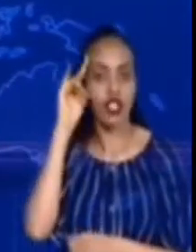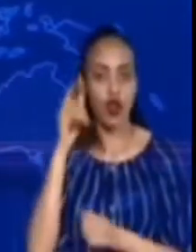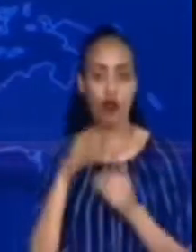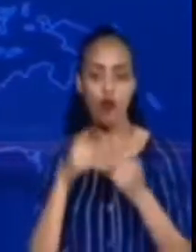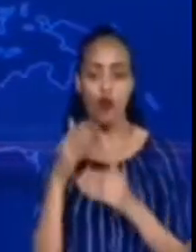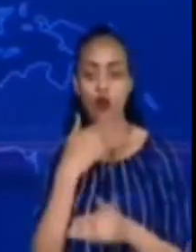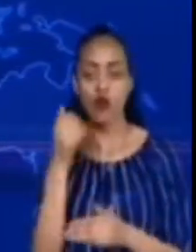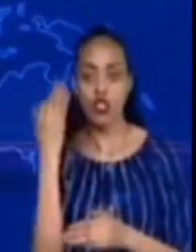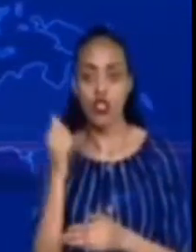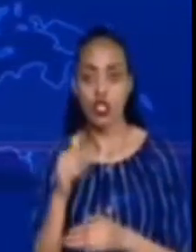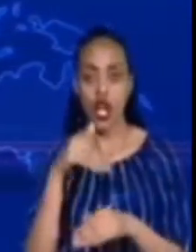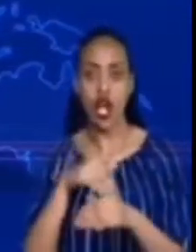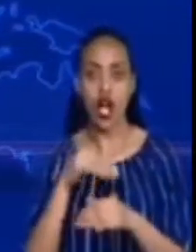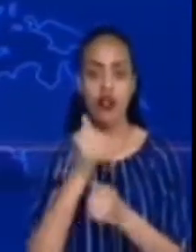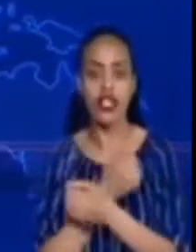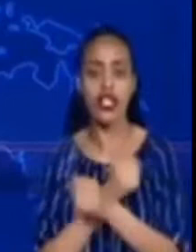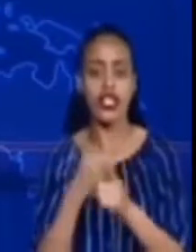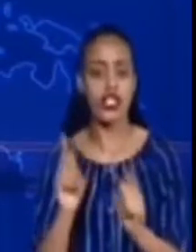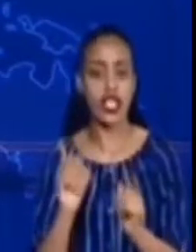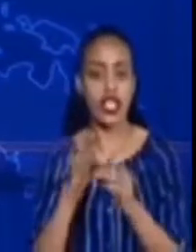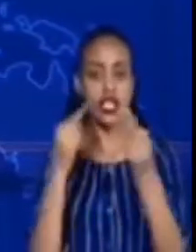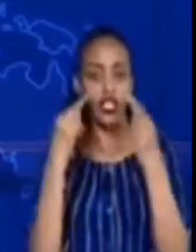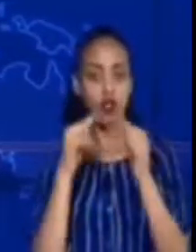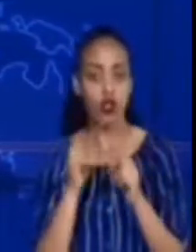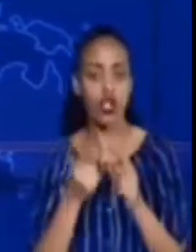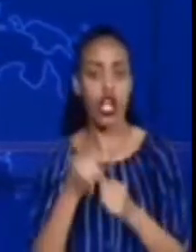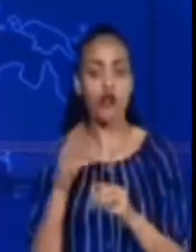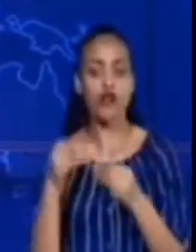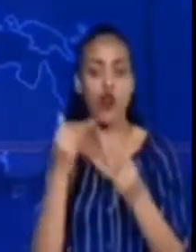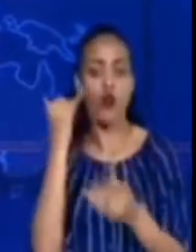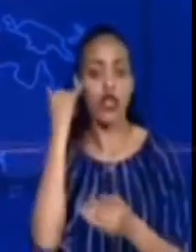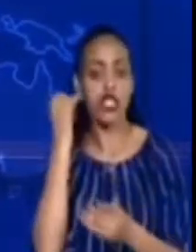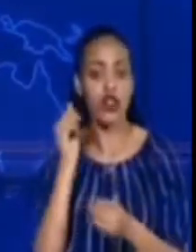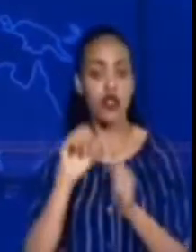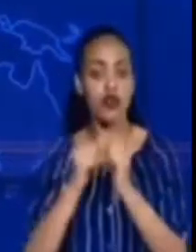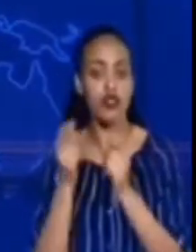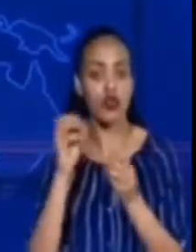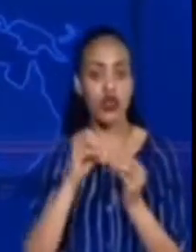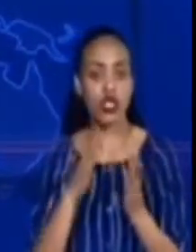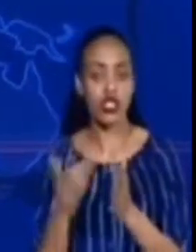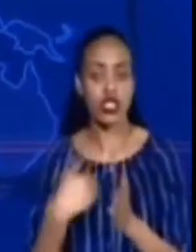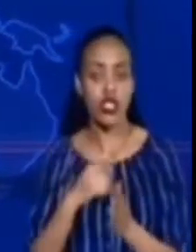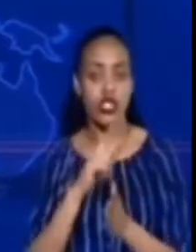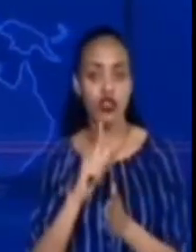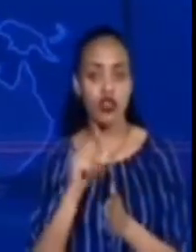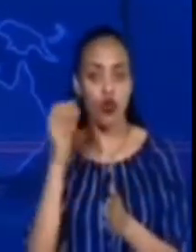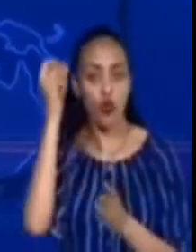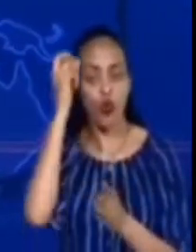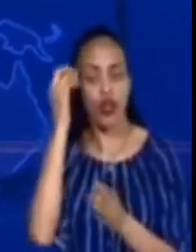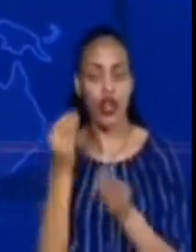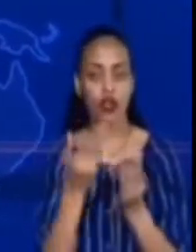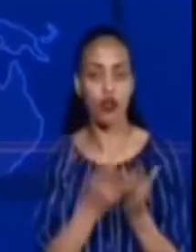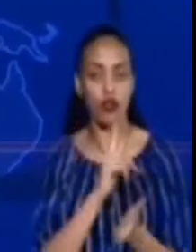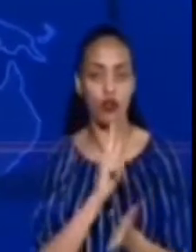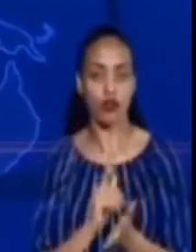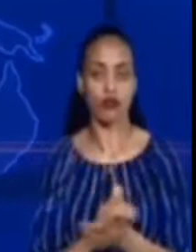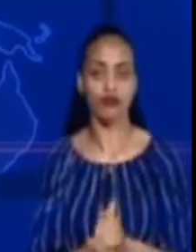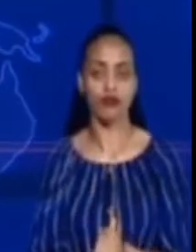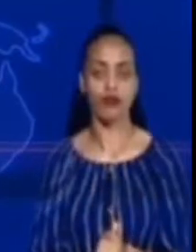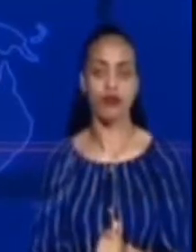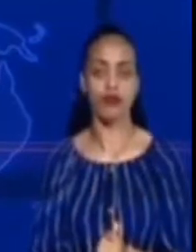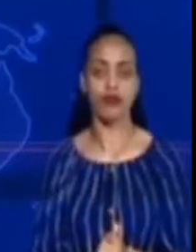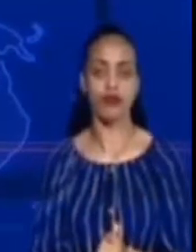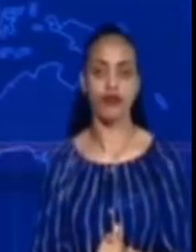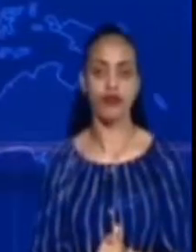በማጭበርበር ላይ የተመሰረተ አንዱን ብቻ በኮከብ ከፍ አድርጎ ሌሎች ብር ያዋጡ አንዱን ብቻ